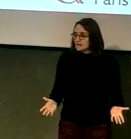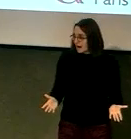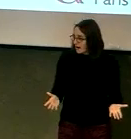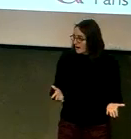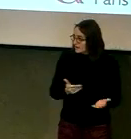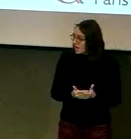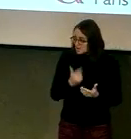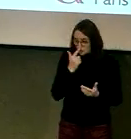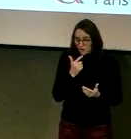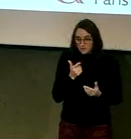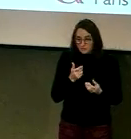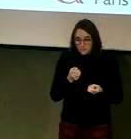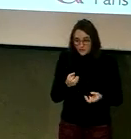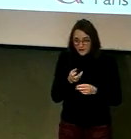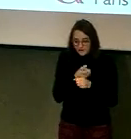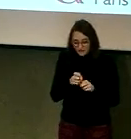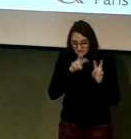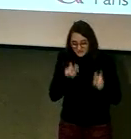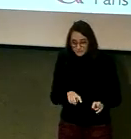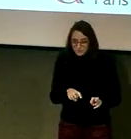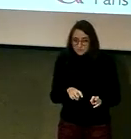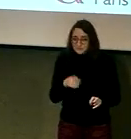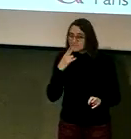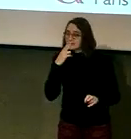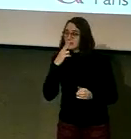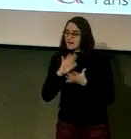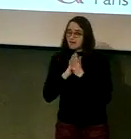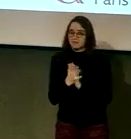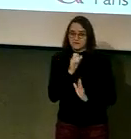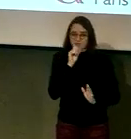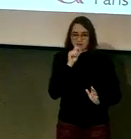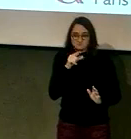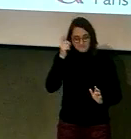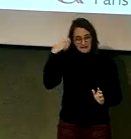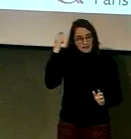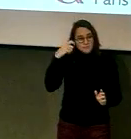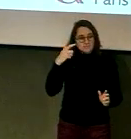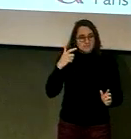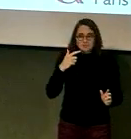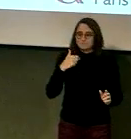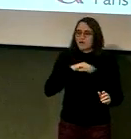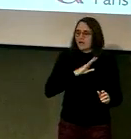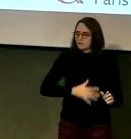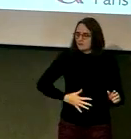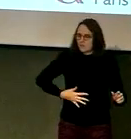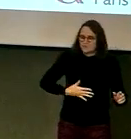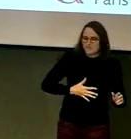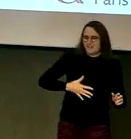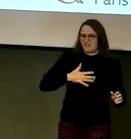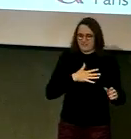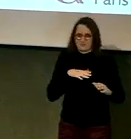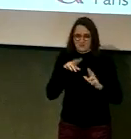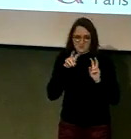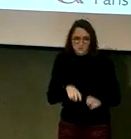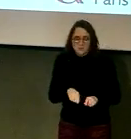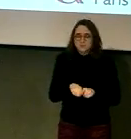estimer que c'est une réduction des risques que de passer au cannabis pendant une grossesse, pour les nausées, pour des tas de raisons,